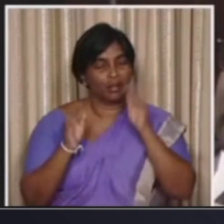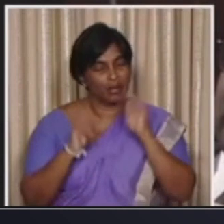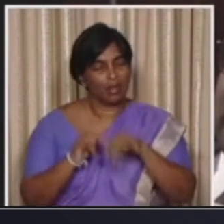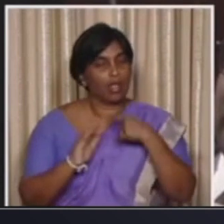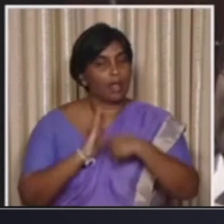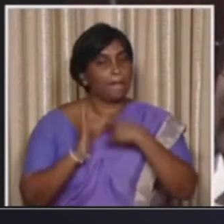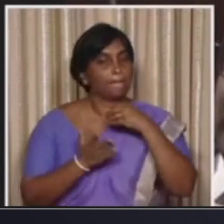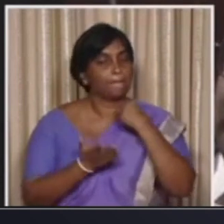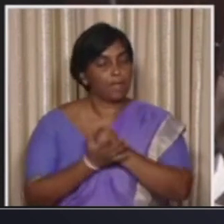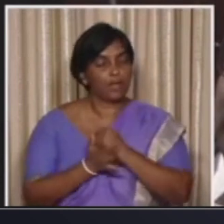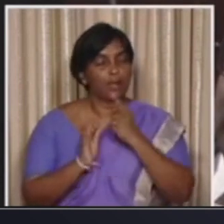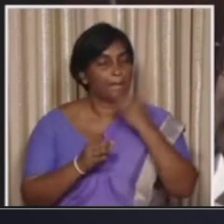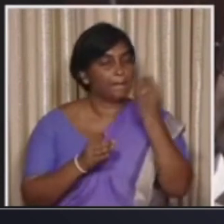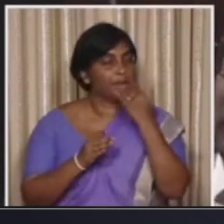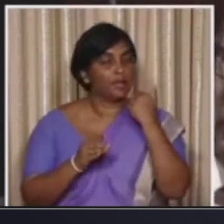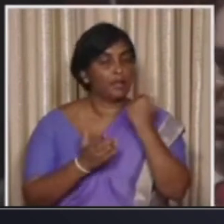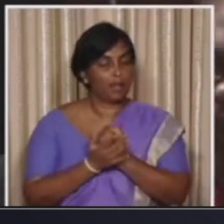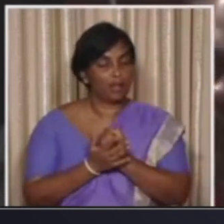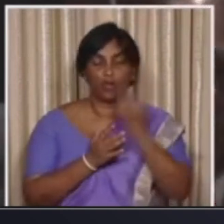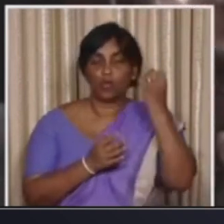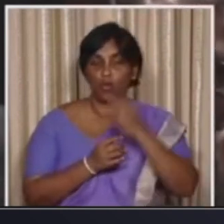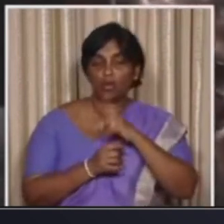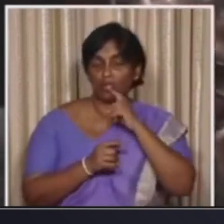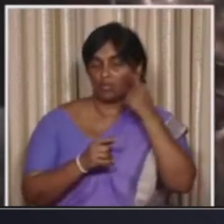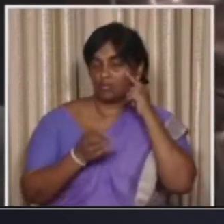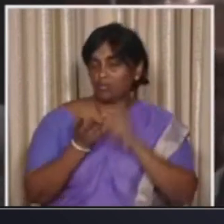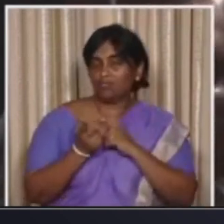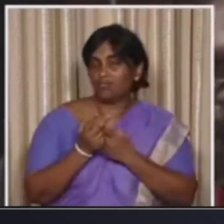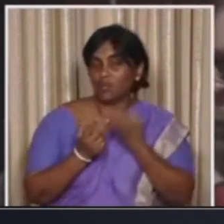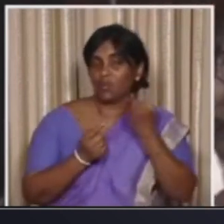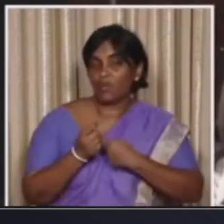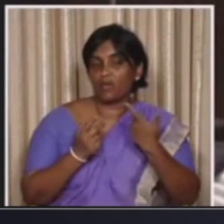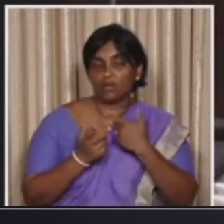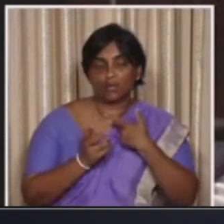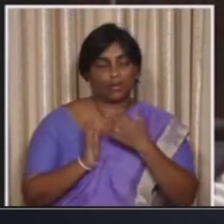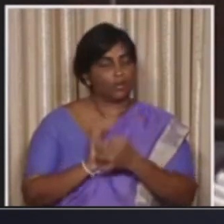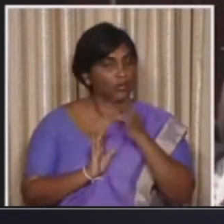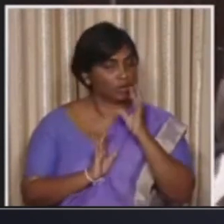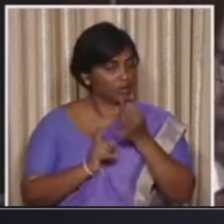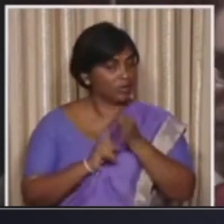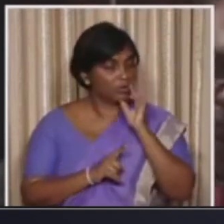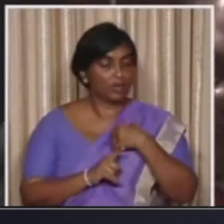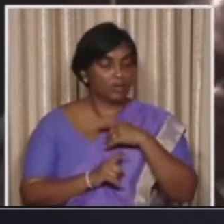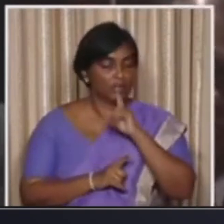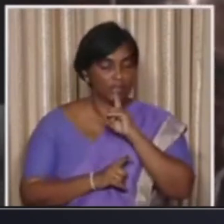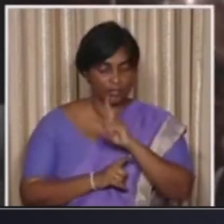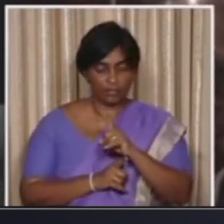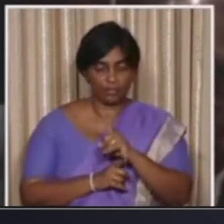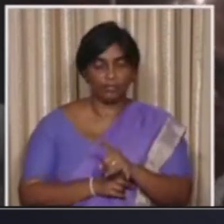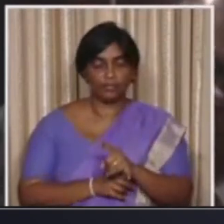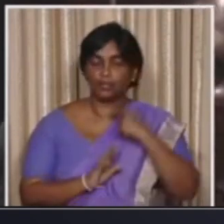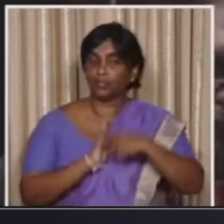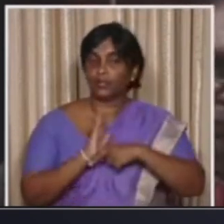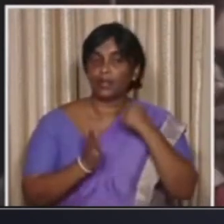බැංකුව මහජන බැංකුව විකුණන දවසක් පිළිබඳව ඇඟිලි ගණගෙන ඉන්නේ සභාපතිතුමනි අපි එකක් කියන්න ඕනේ